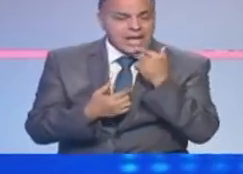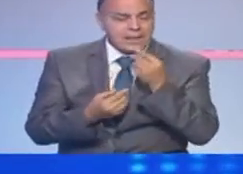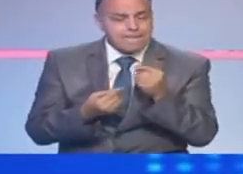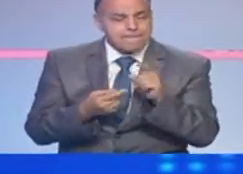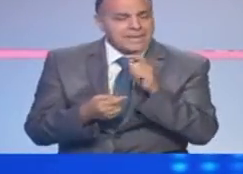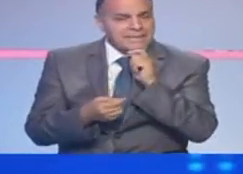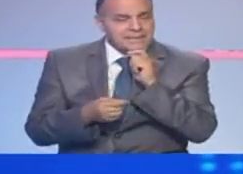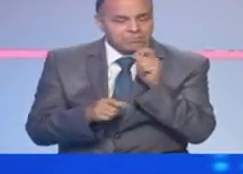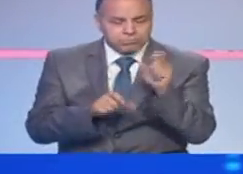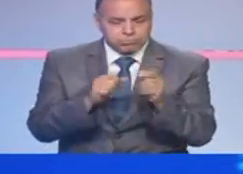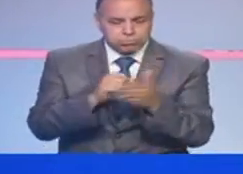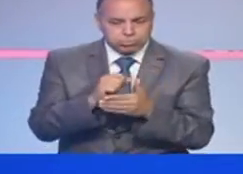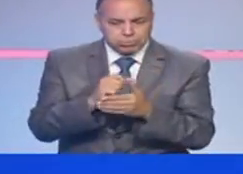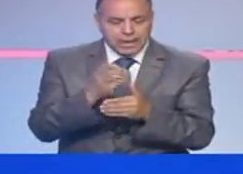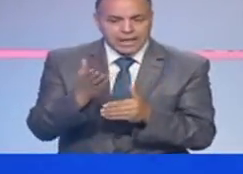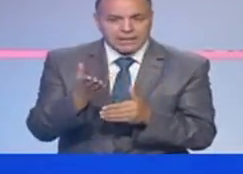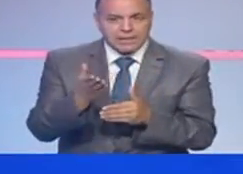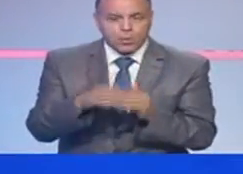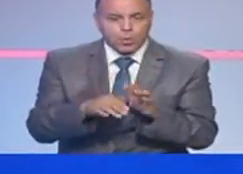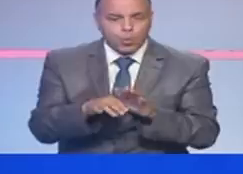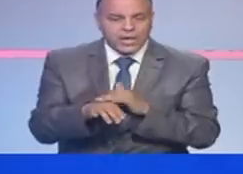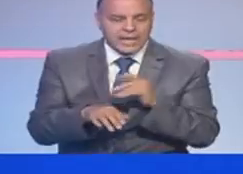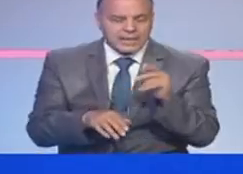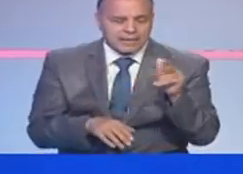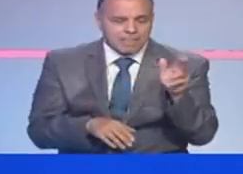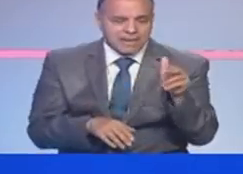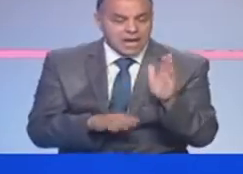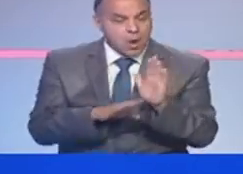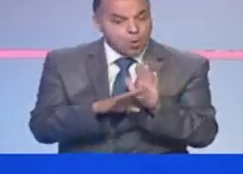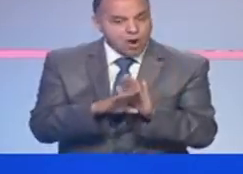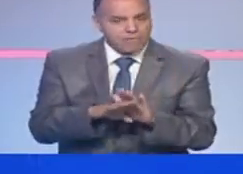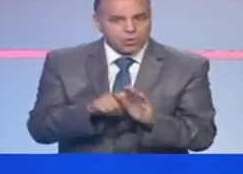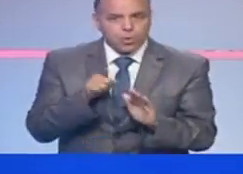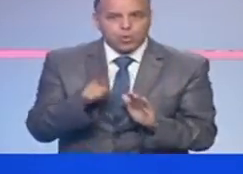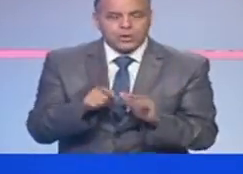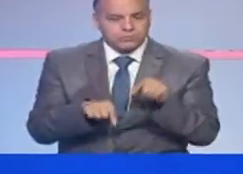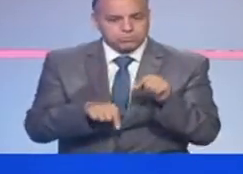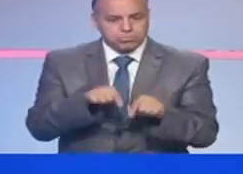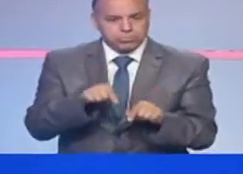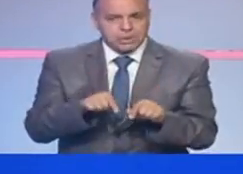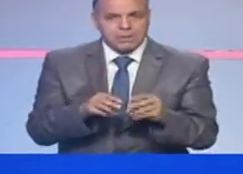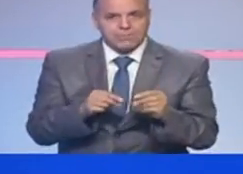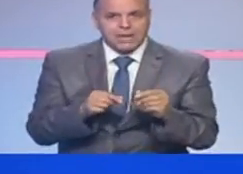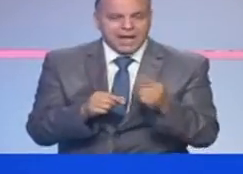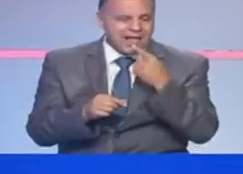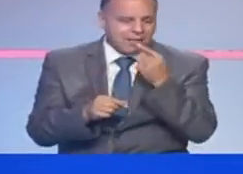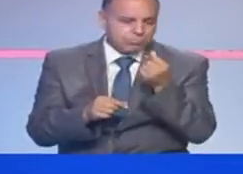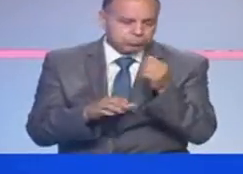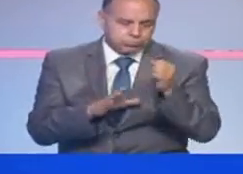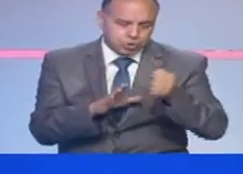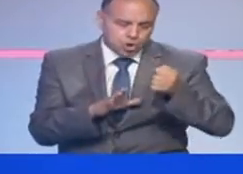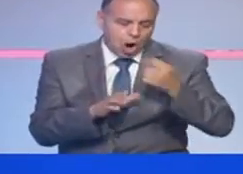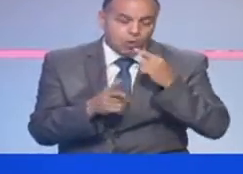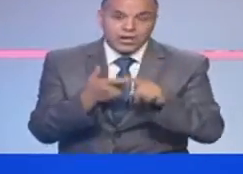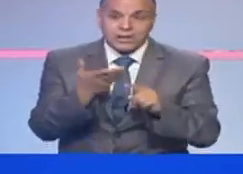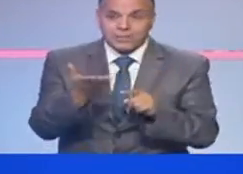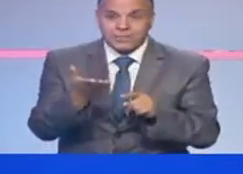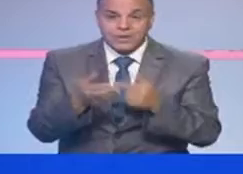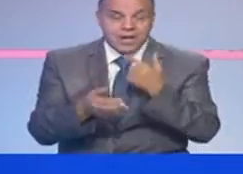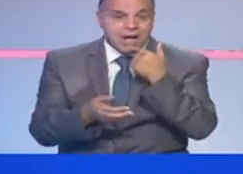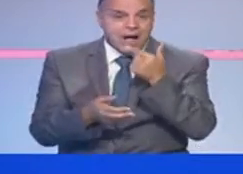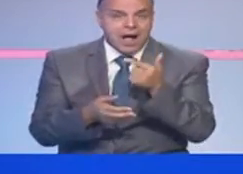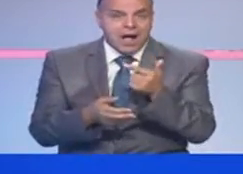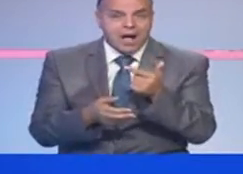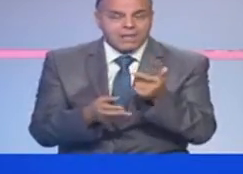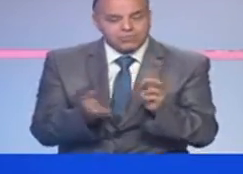يزال مزارع منطقه الجيش من ولايه المهديه يحافظون على انتاج مده الدراع ذات الجوده العاليه باعتمادها